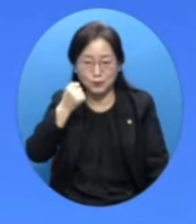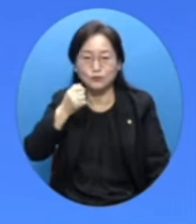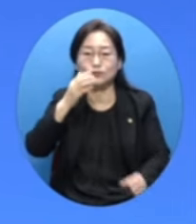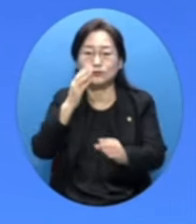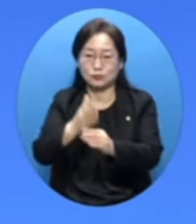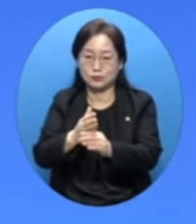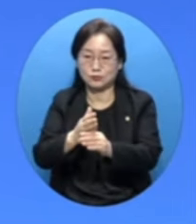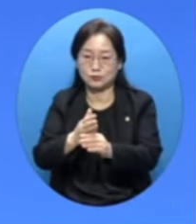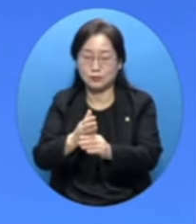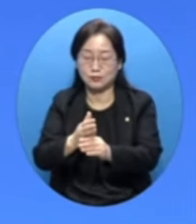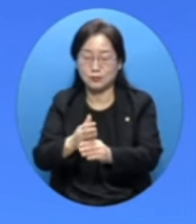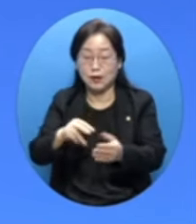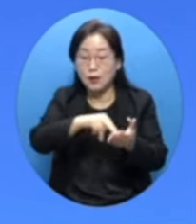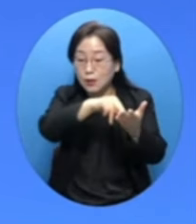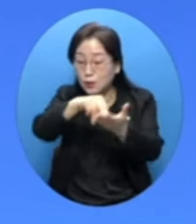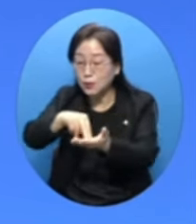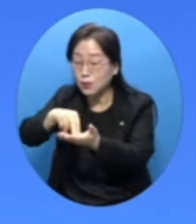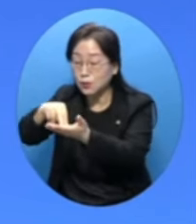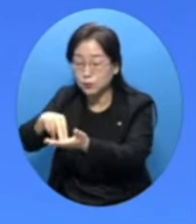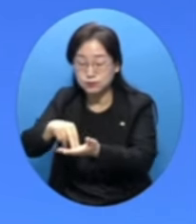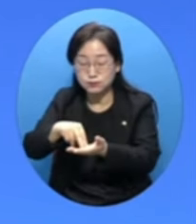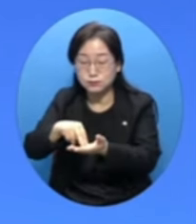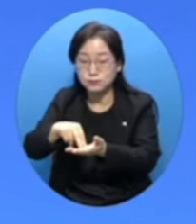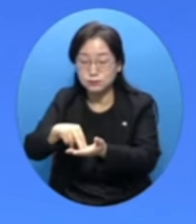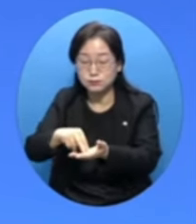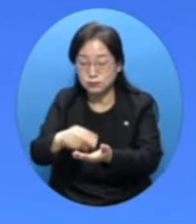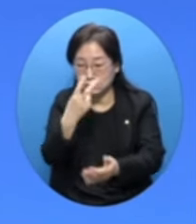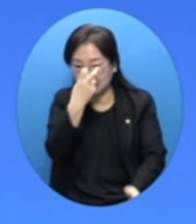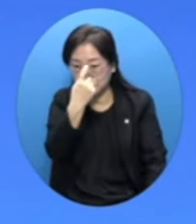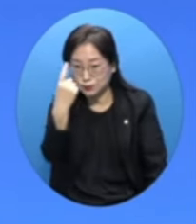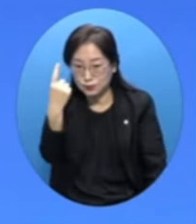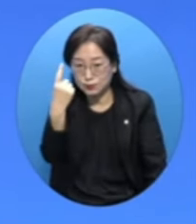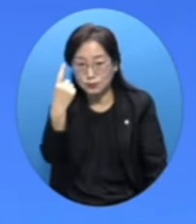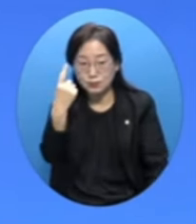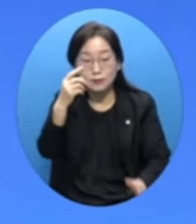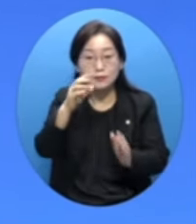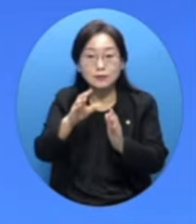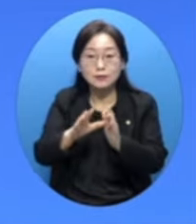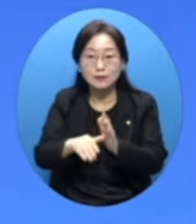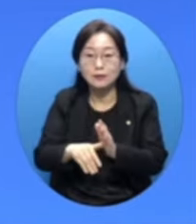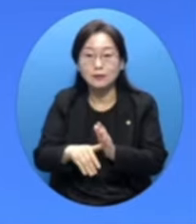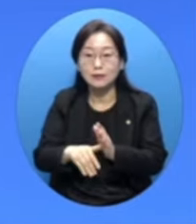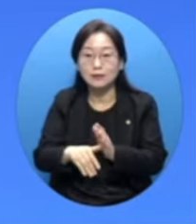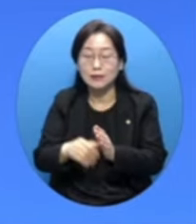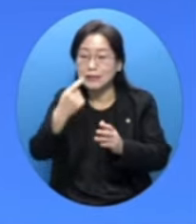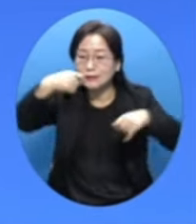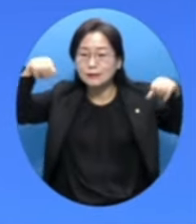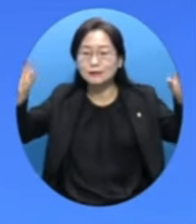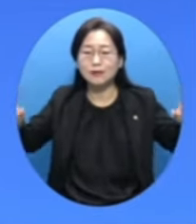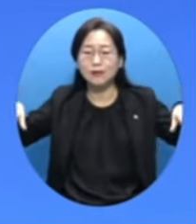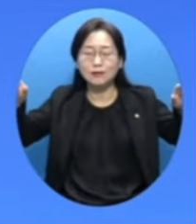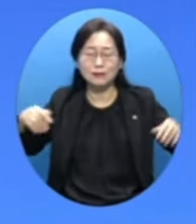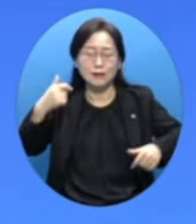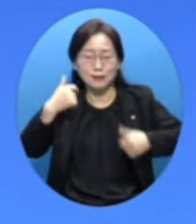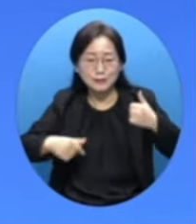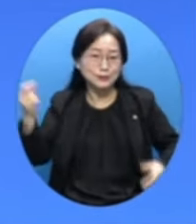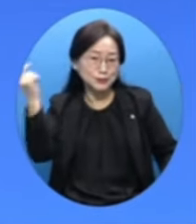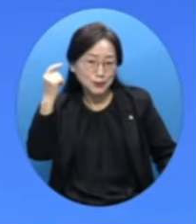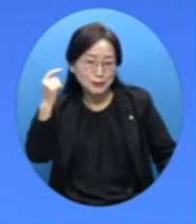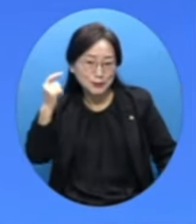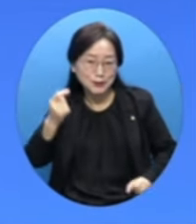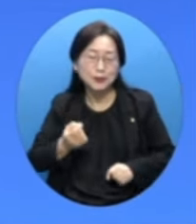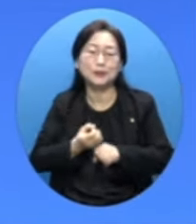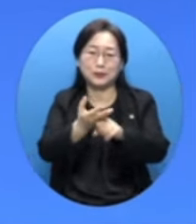있었습니다 외롭게 양을 지키고 있는 그들에게 천사의 기쁜 소식에 전게 된